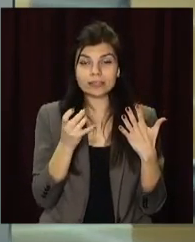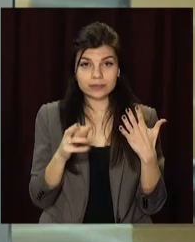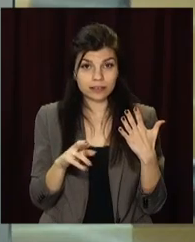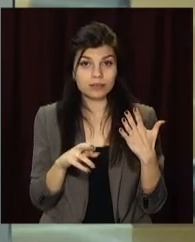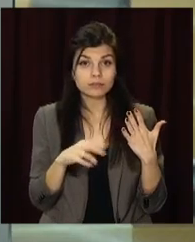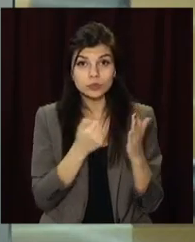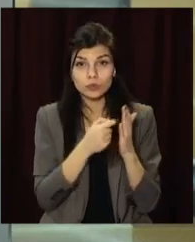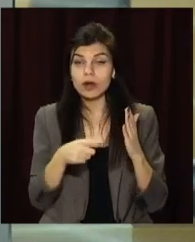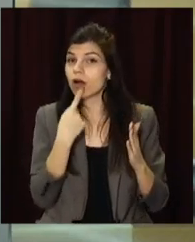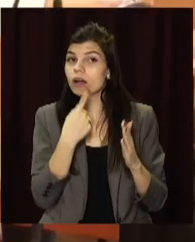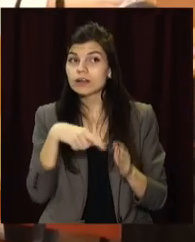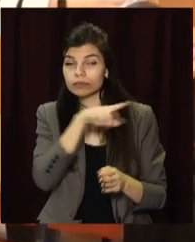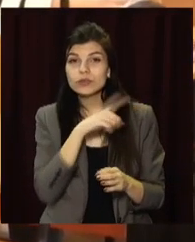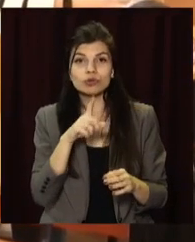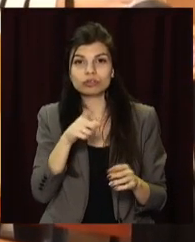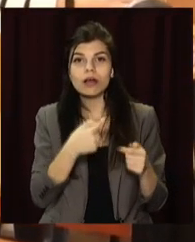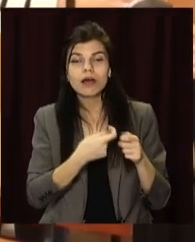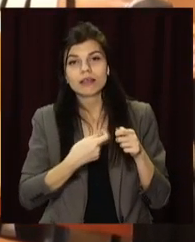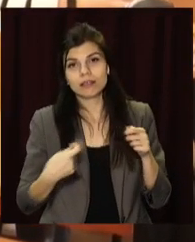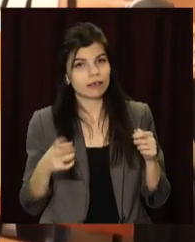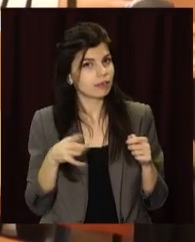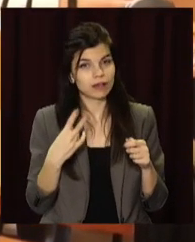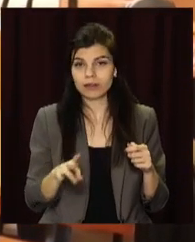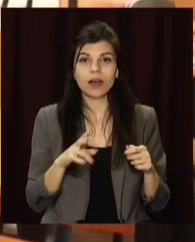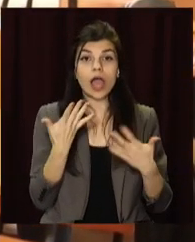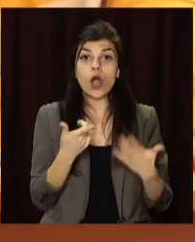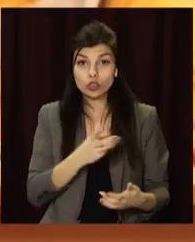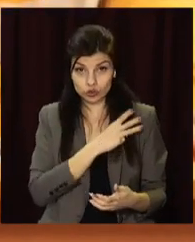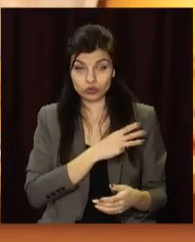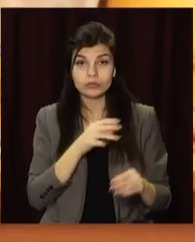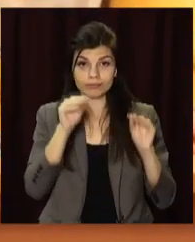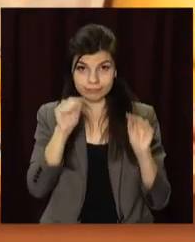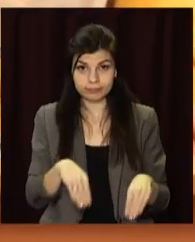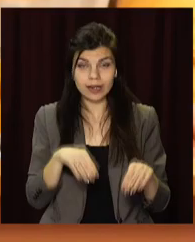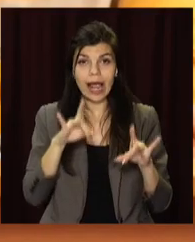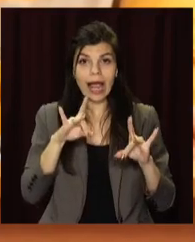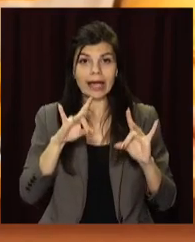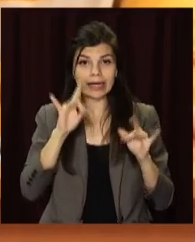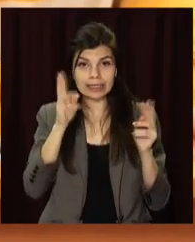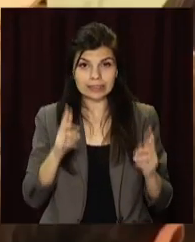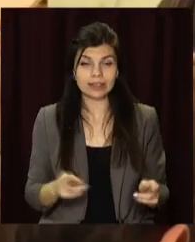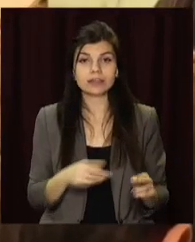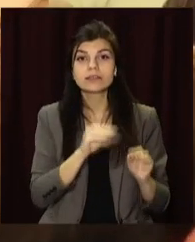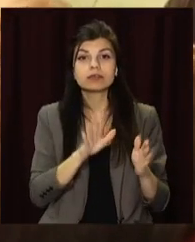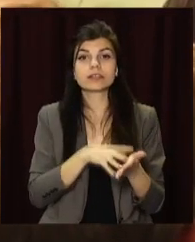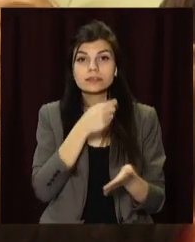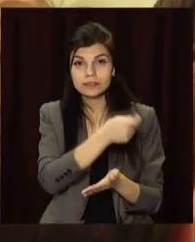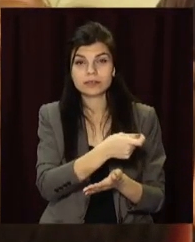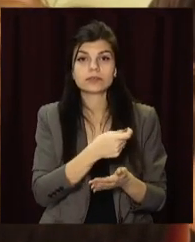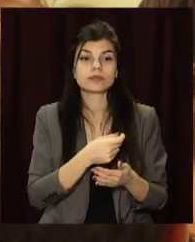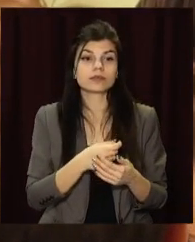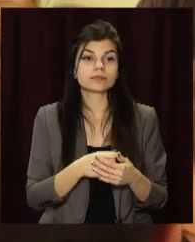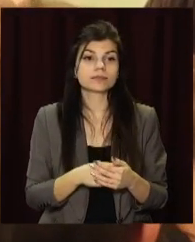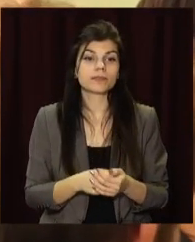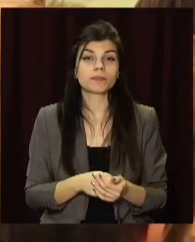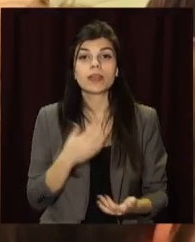реєстрацією не затягувати, адже додаткової процедури не буде. Учасники незалежного оцінювання мають подати заяву та оформити реєстраційну карту,